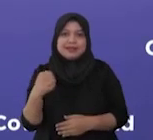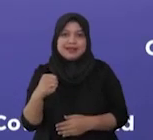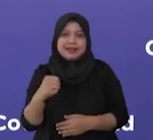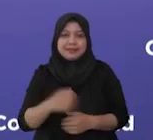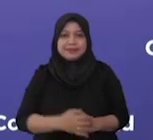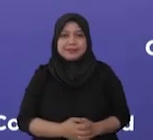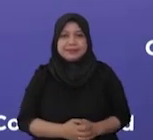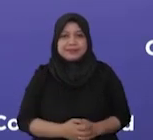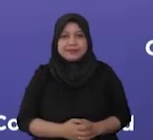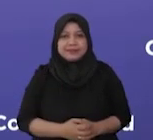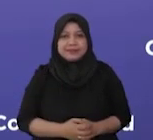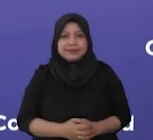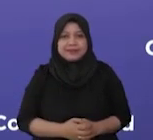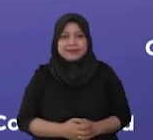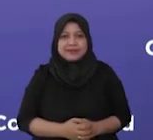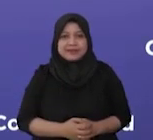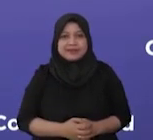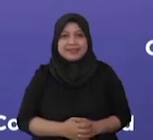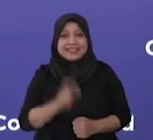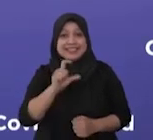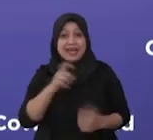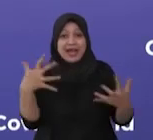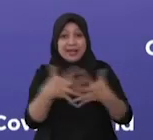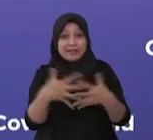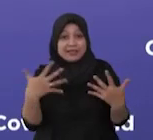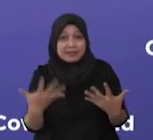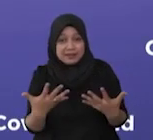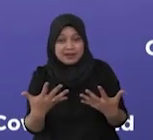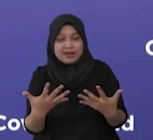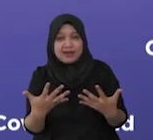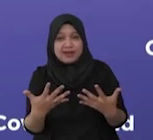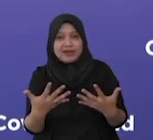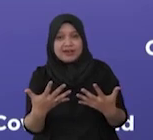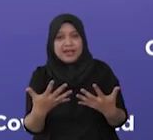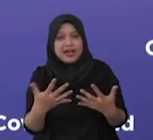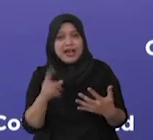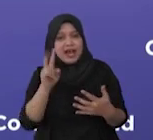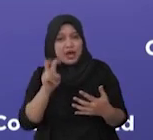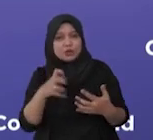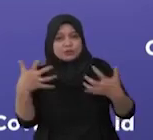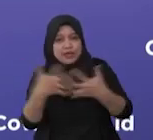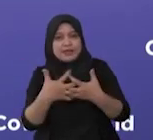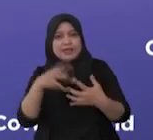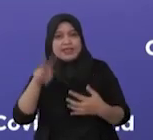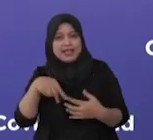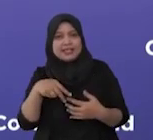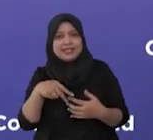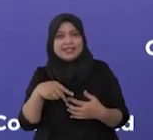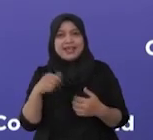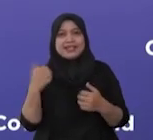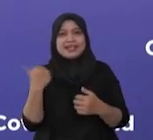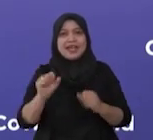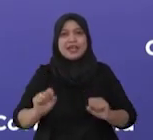hanya satu yang bisa kita lakukan untuk terhadap bertahan beradaptasi dengan pola hidup yang baru pola